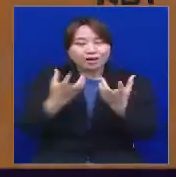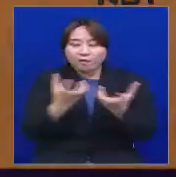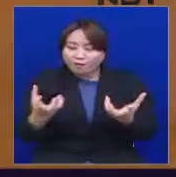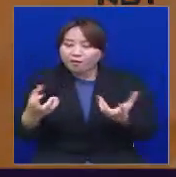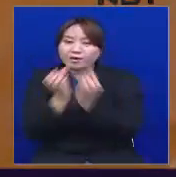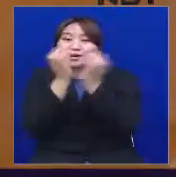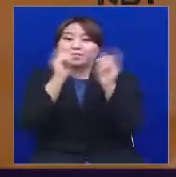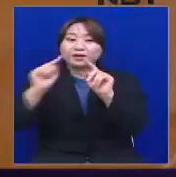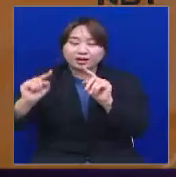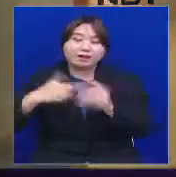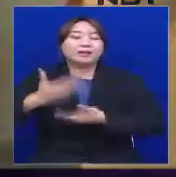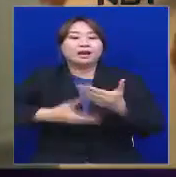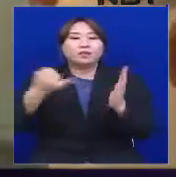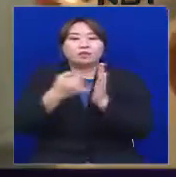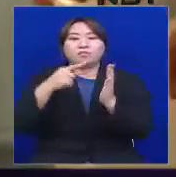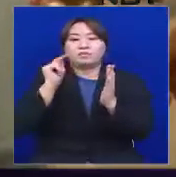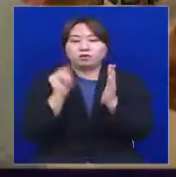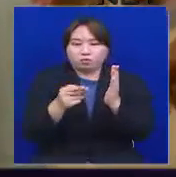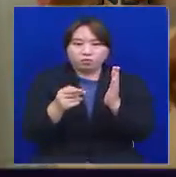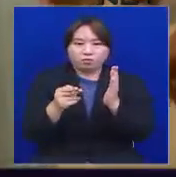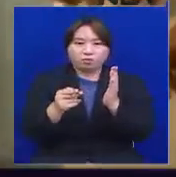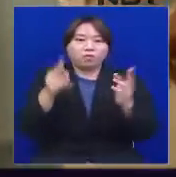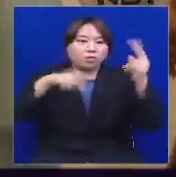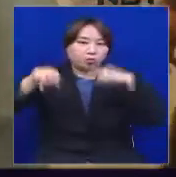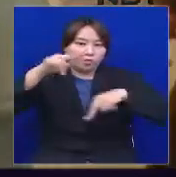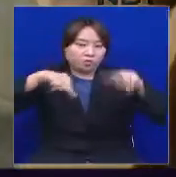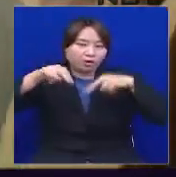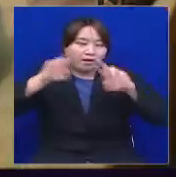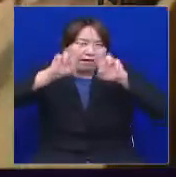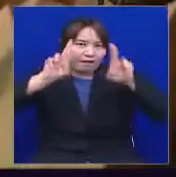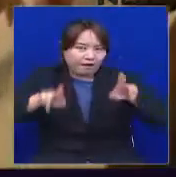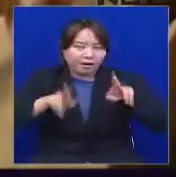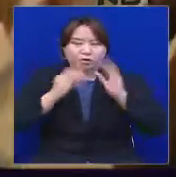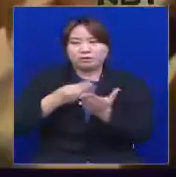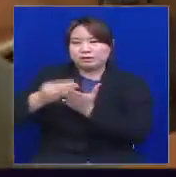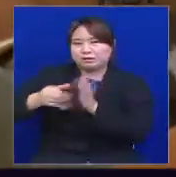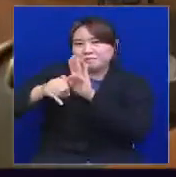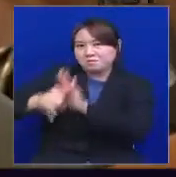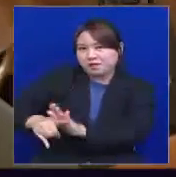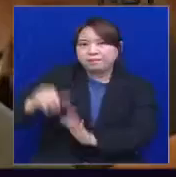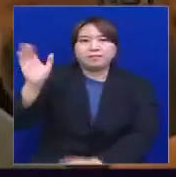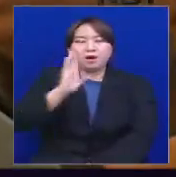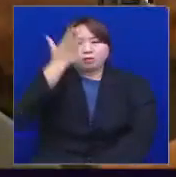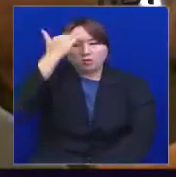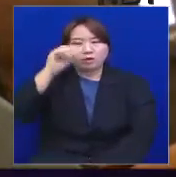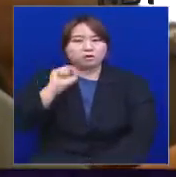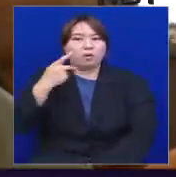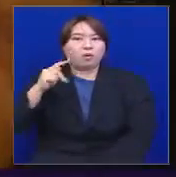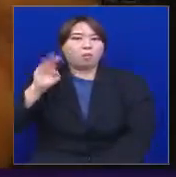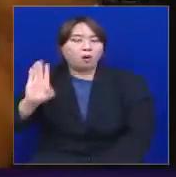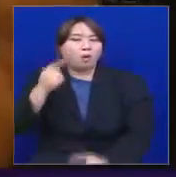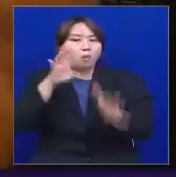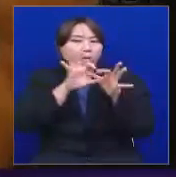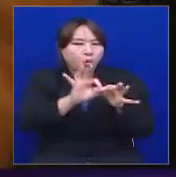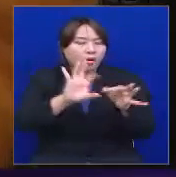บริเวณตลาดไทยจังหวัดปทุมธานีครับเพื่อดูแลไม่ให้ร้านค้าเอาเปรียบผู้บริโภคเนื่องจากสคบเป็นห่วงว่าอาจมี